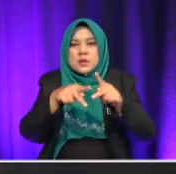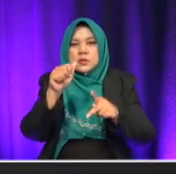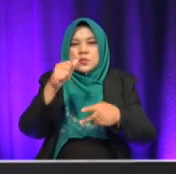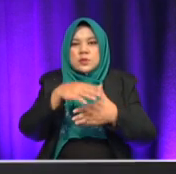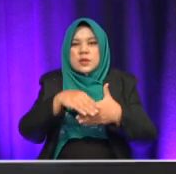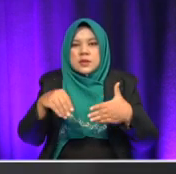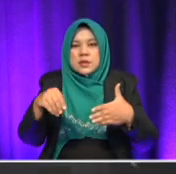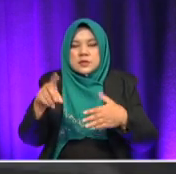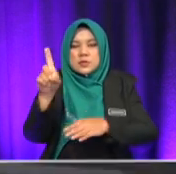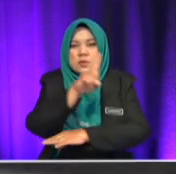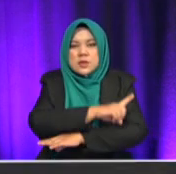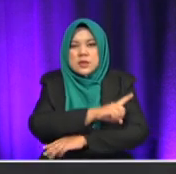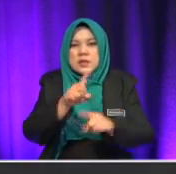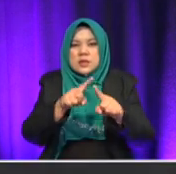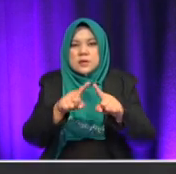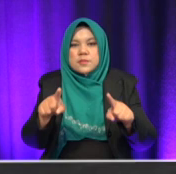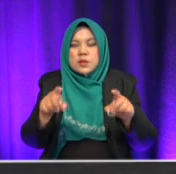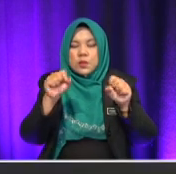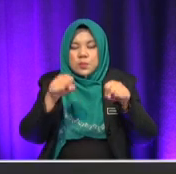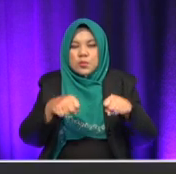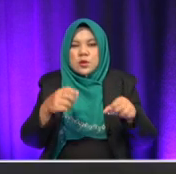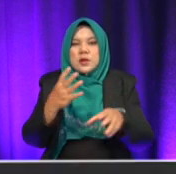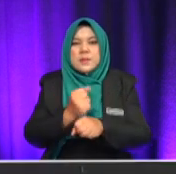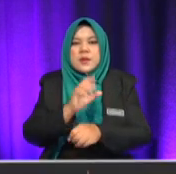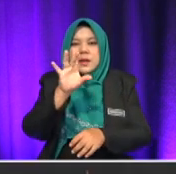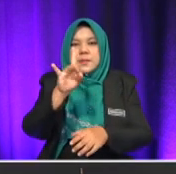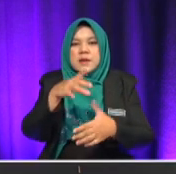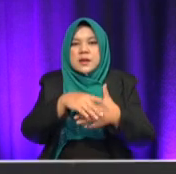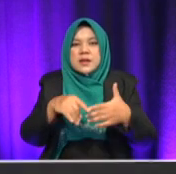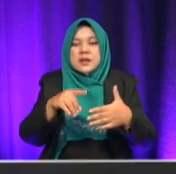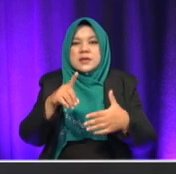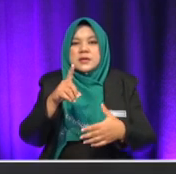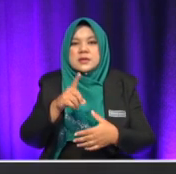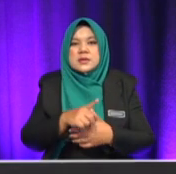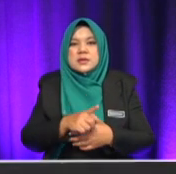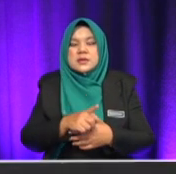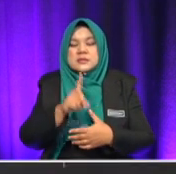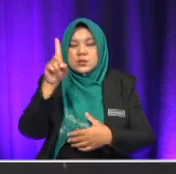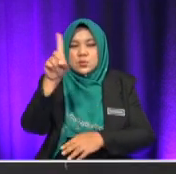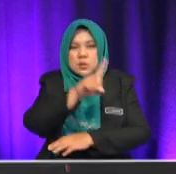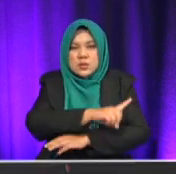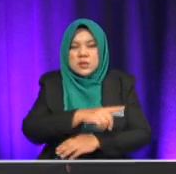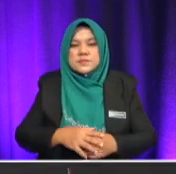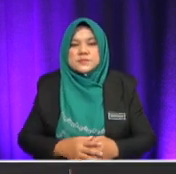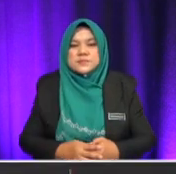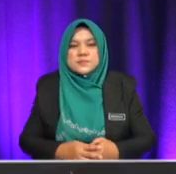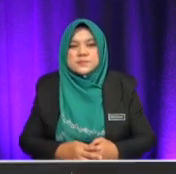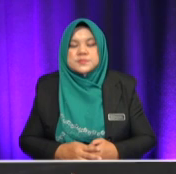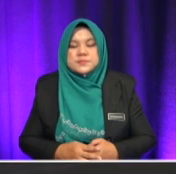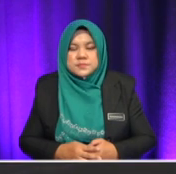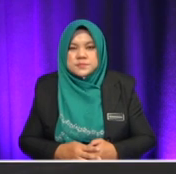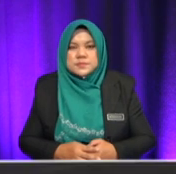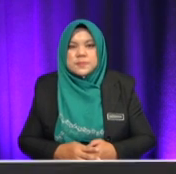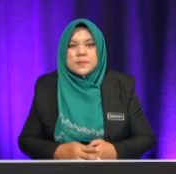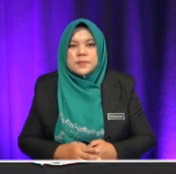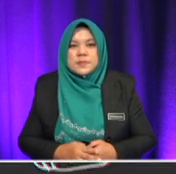tapi dia hanya mampu peroleh walaupun itu bukan pengertian dia bukan tetapi dari segi perbedaannya